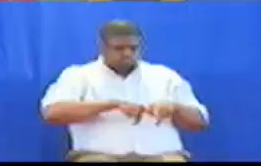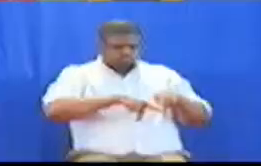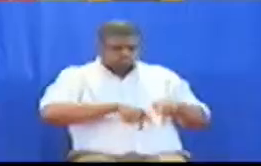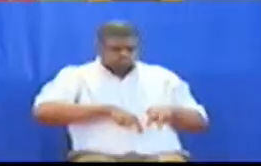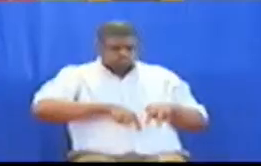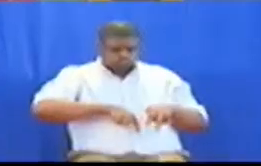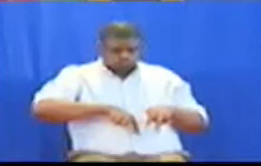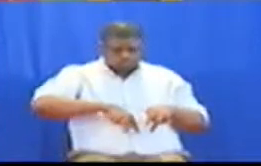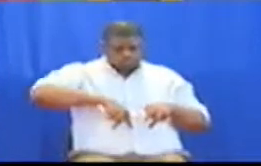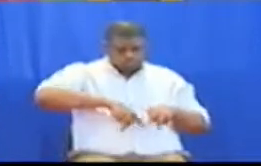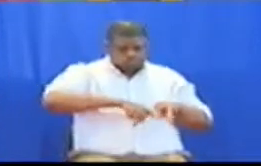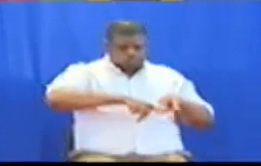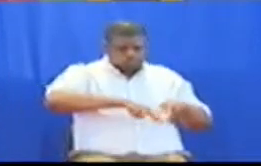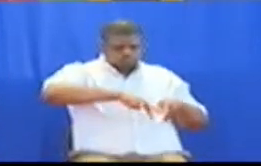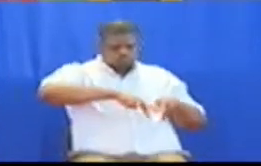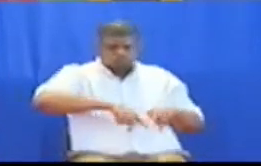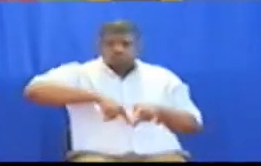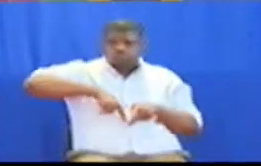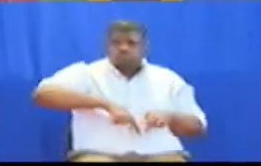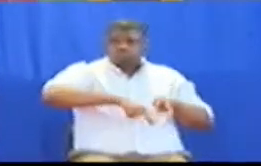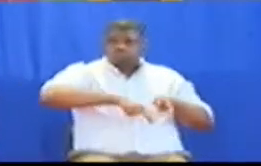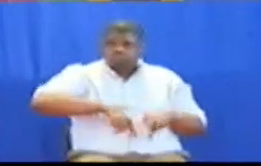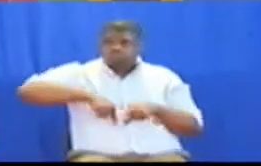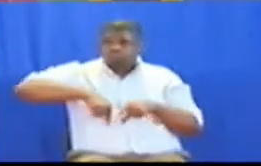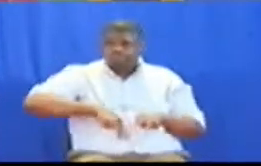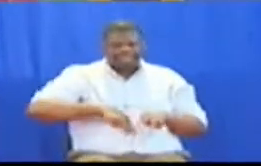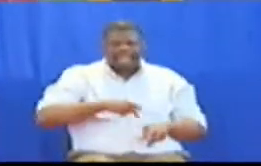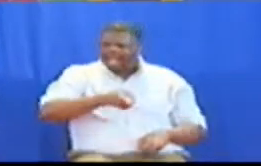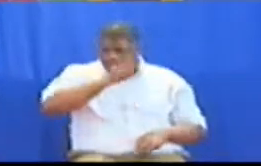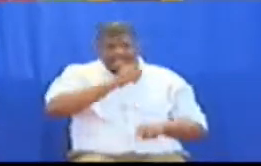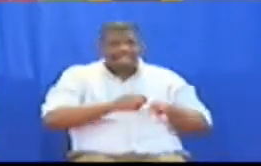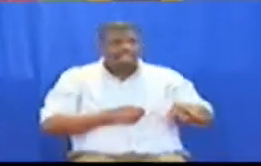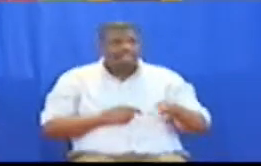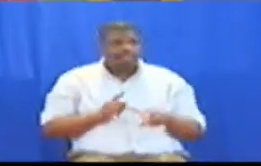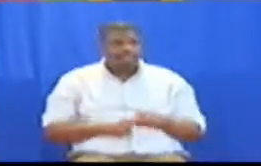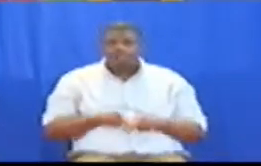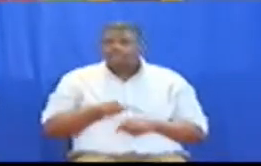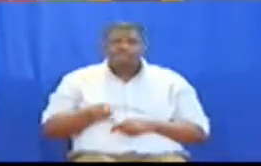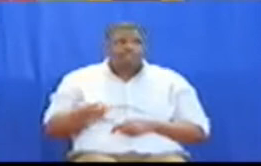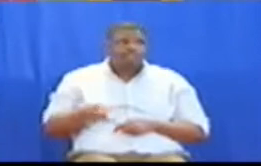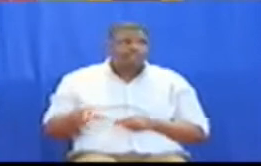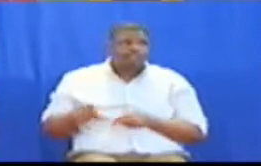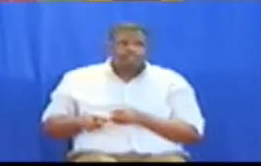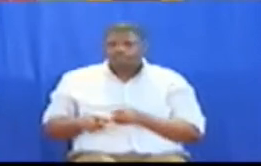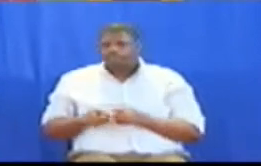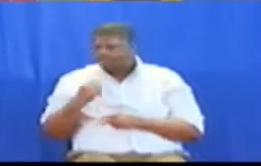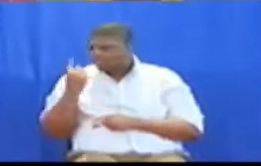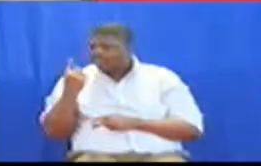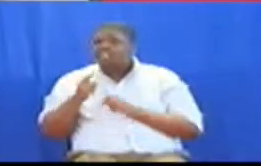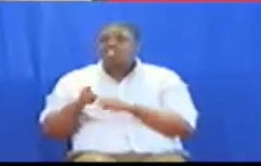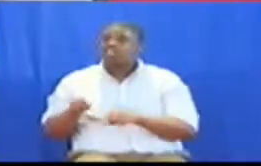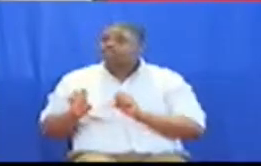sana. Ninaamini huko watakapokwenda majimboni hawatakuwa na wapinzani kabisa, kwa sababu taifa hili